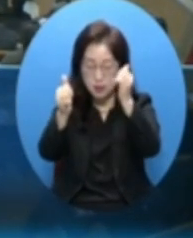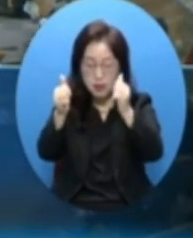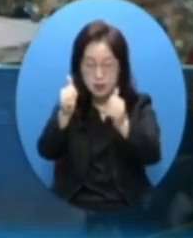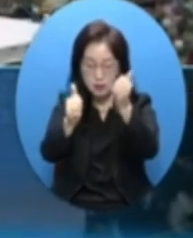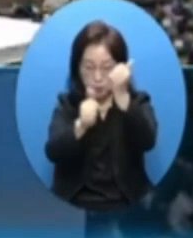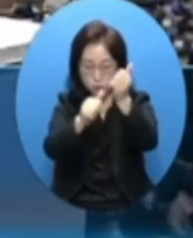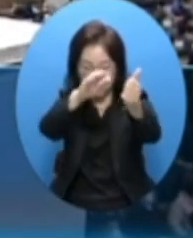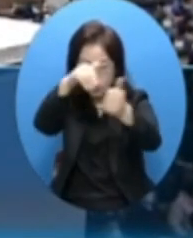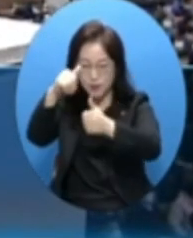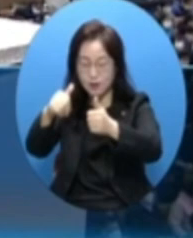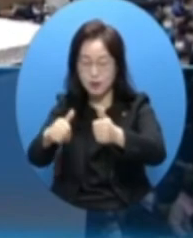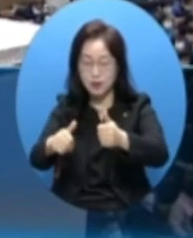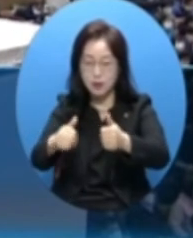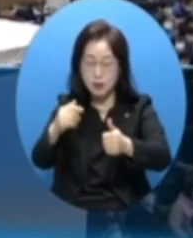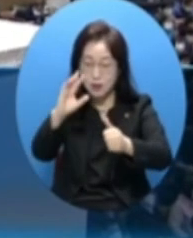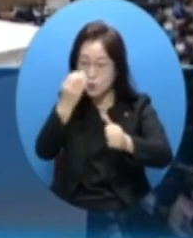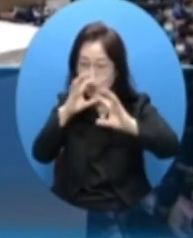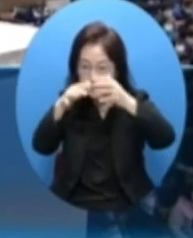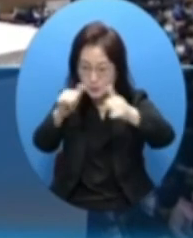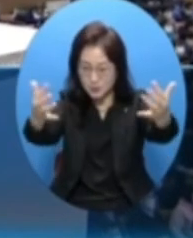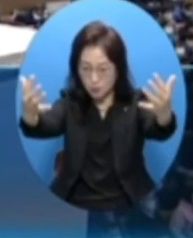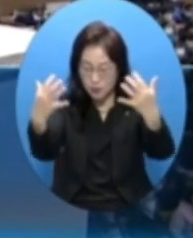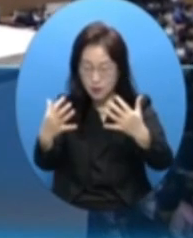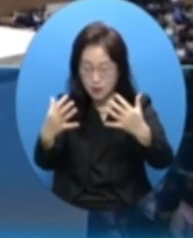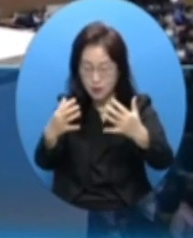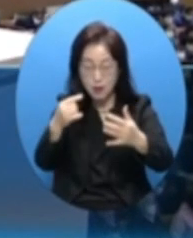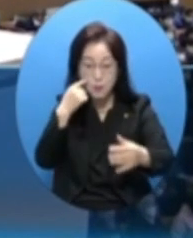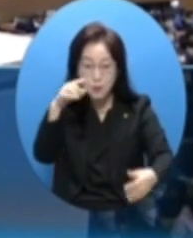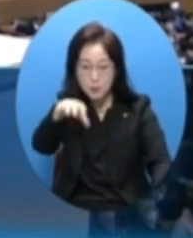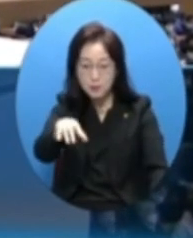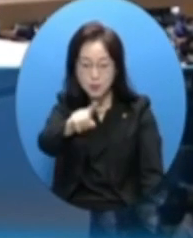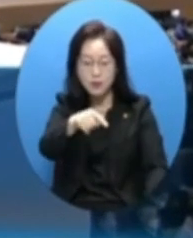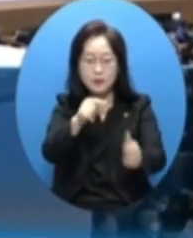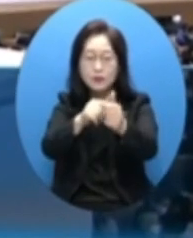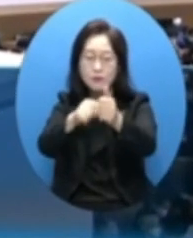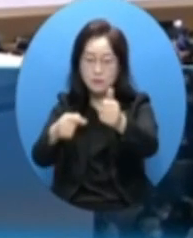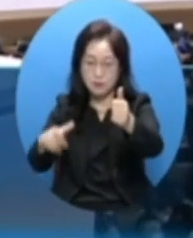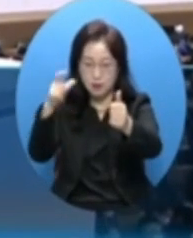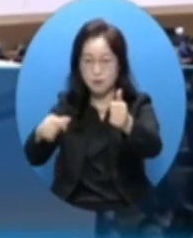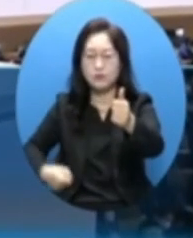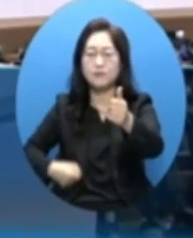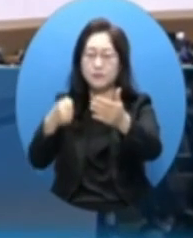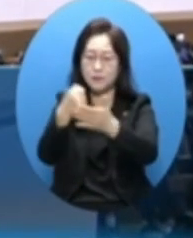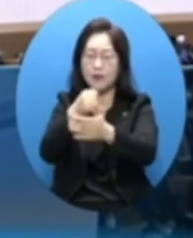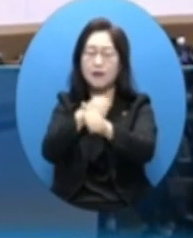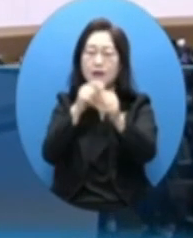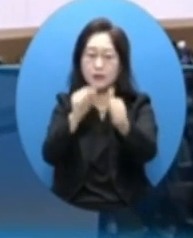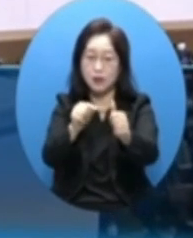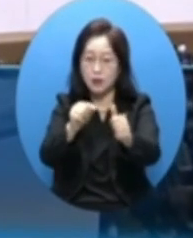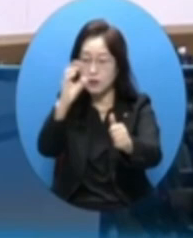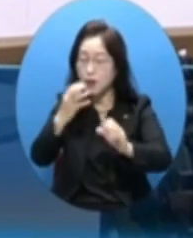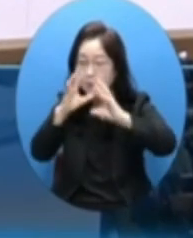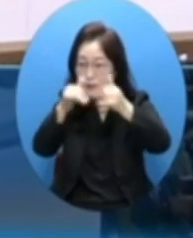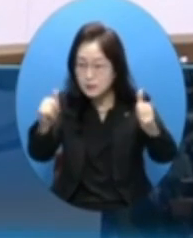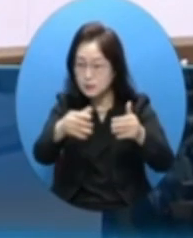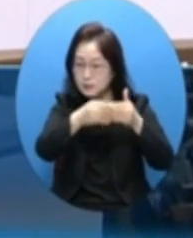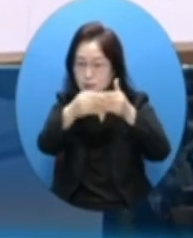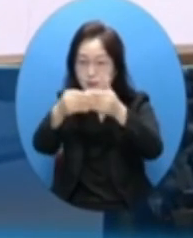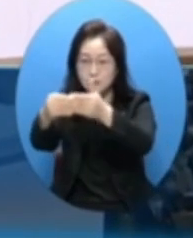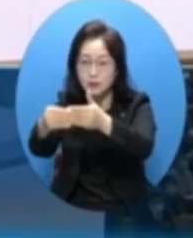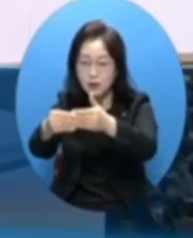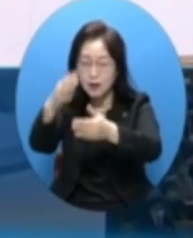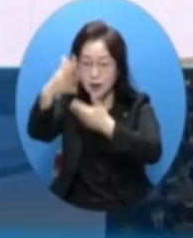이스라엘 목전에서 그에 이르되 너는 강하고 담대하라 너는이 백성을 거느리고 야훼께서 그들의 조상에게 주리라고